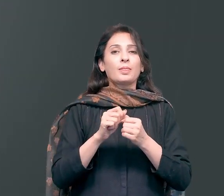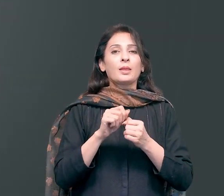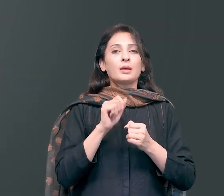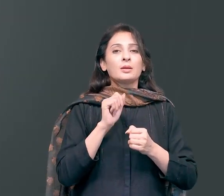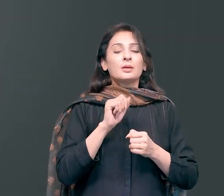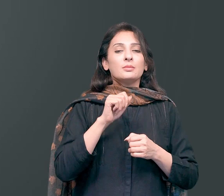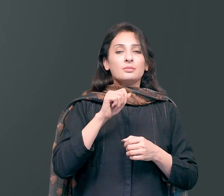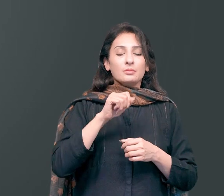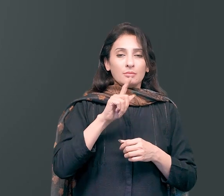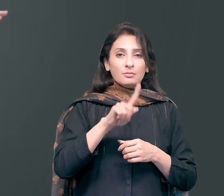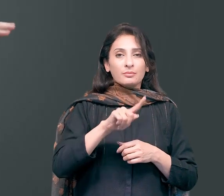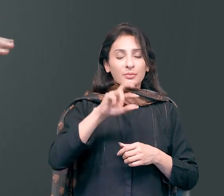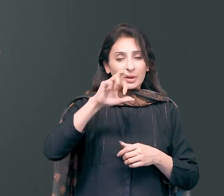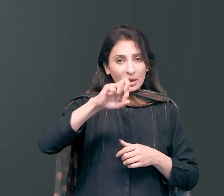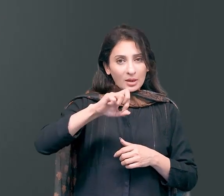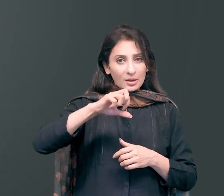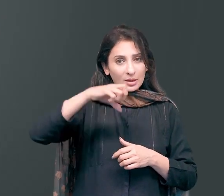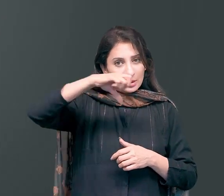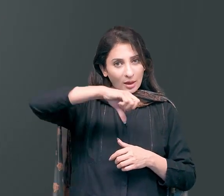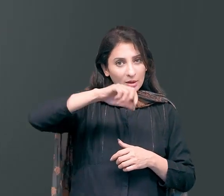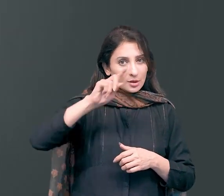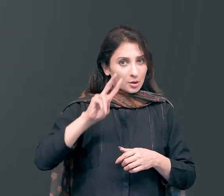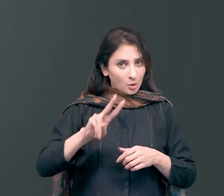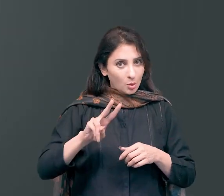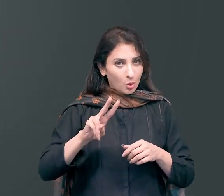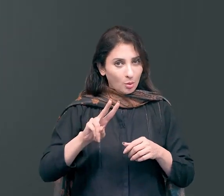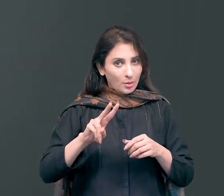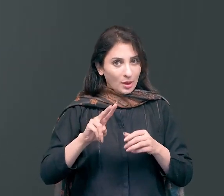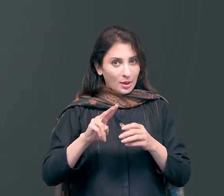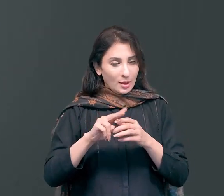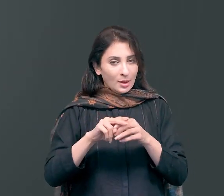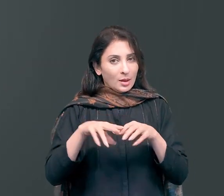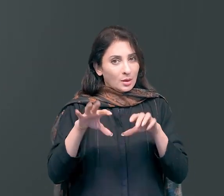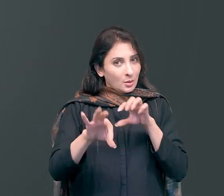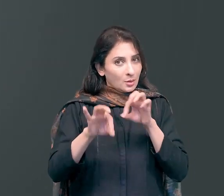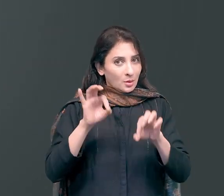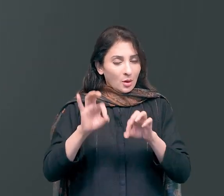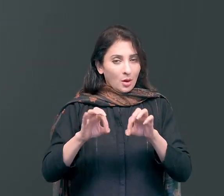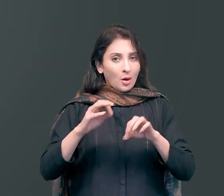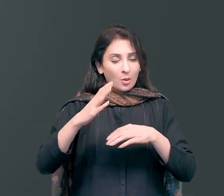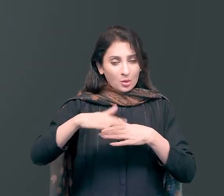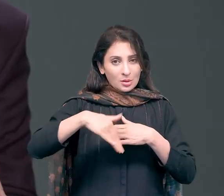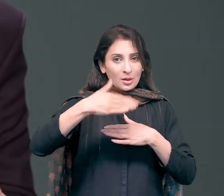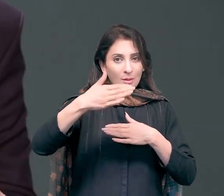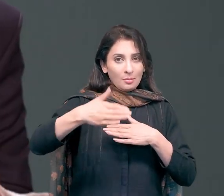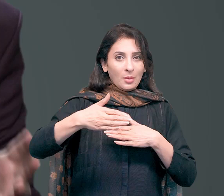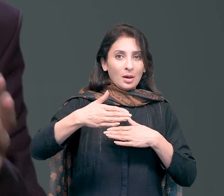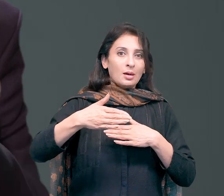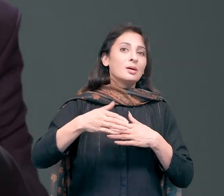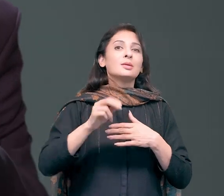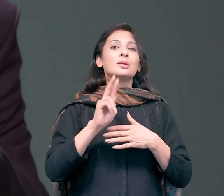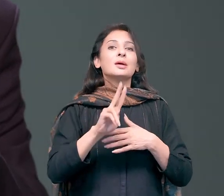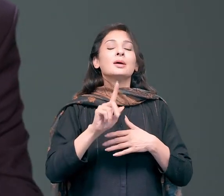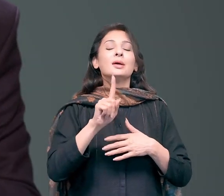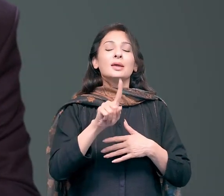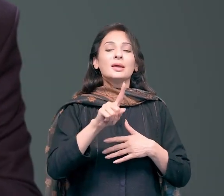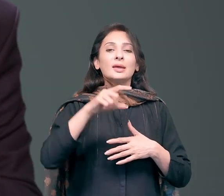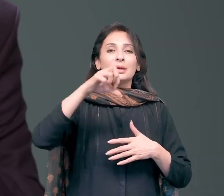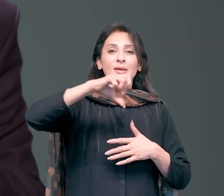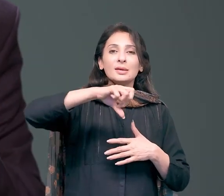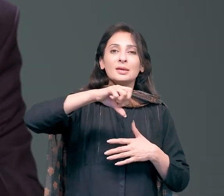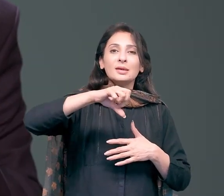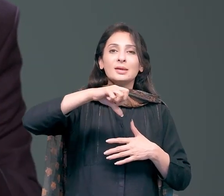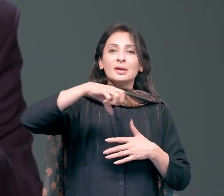1882-83 میں میونسپل کارپوریشنز پر بیسک ڈیموکریسیز متعارف کروائی گئی۔ تو میں یہ